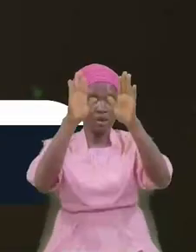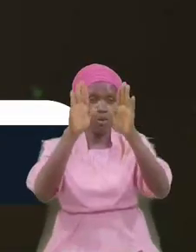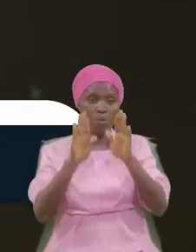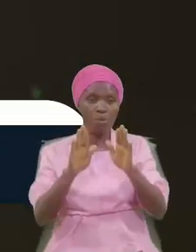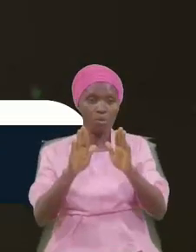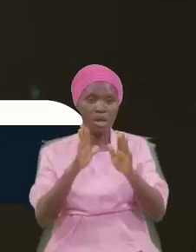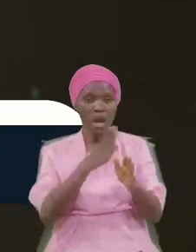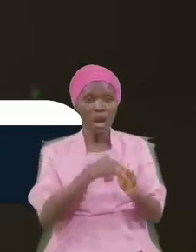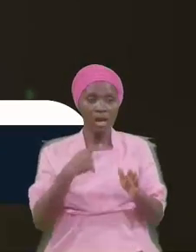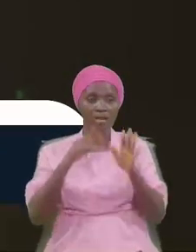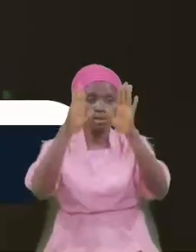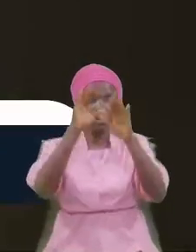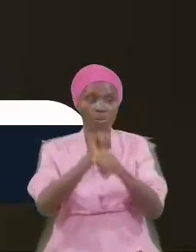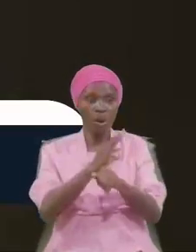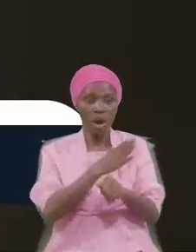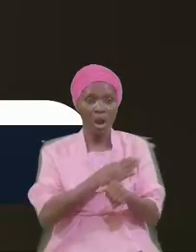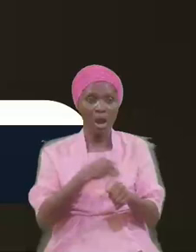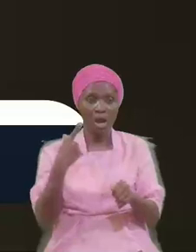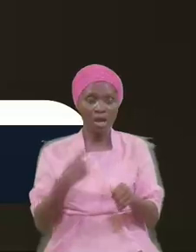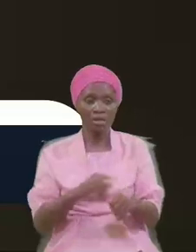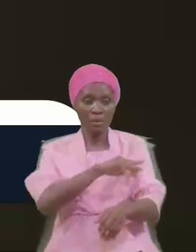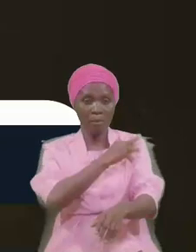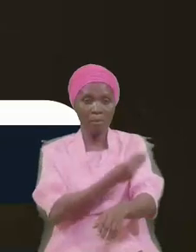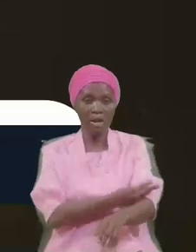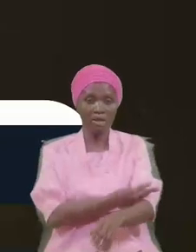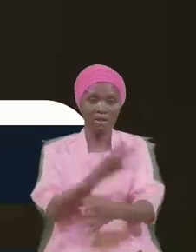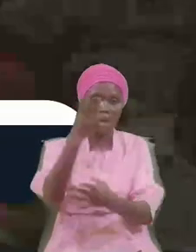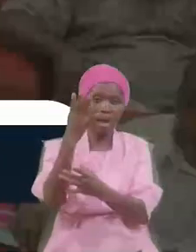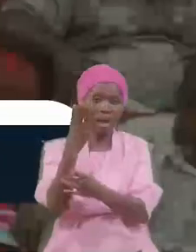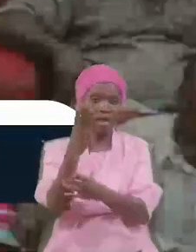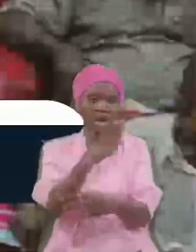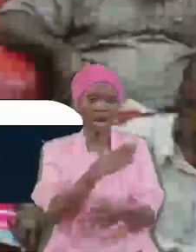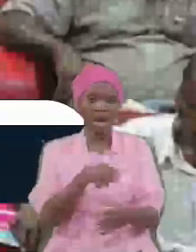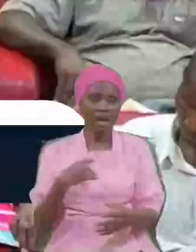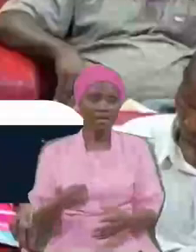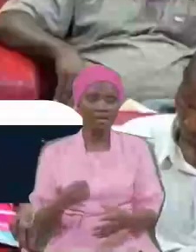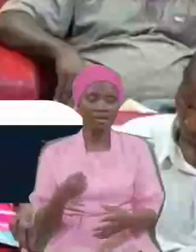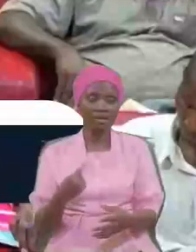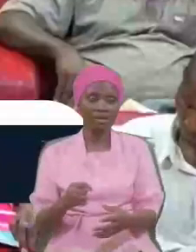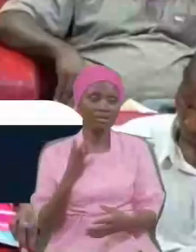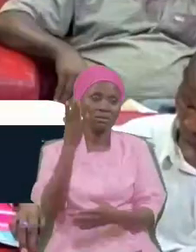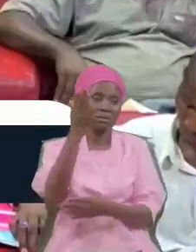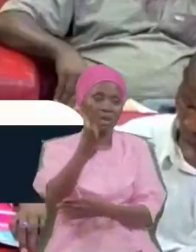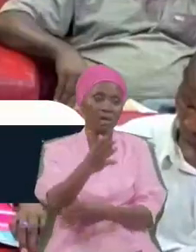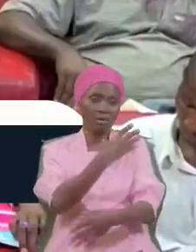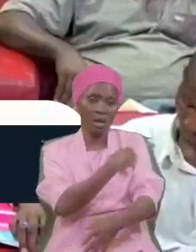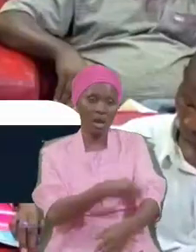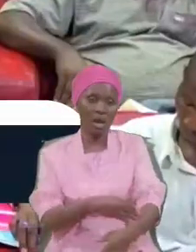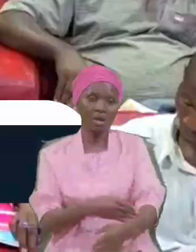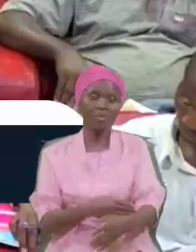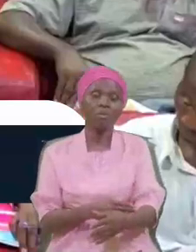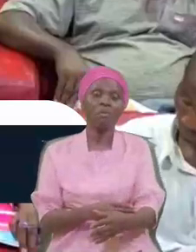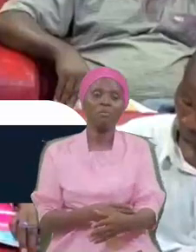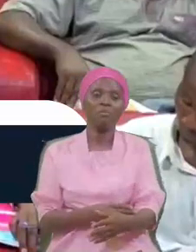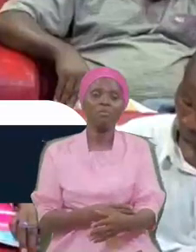main forte et le bras étendu, quand l'Éternel, ton Dieu, t'a